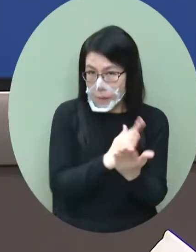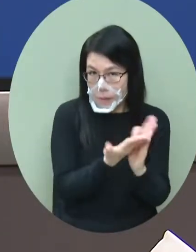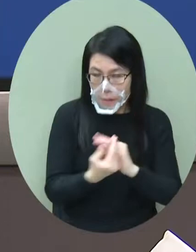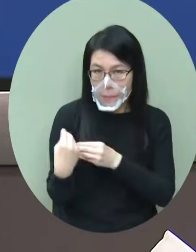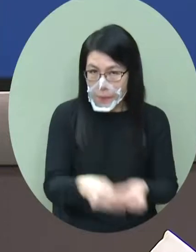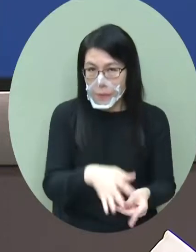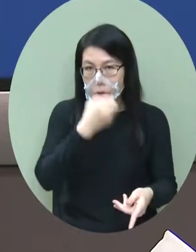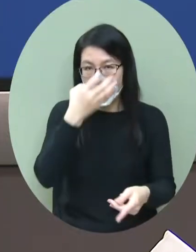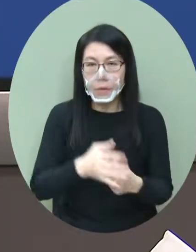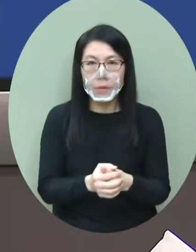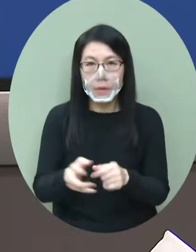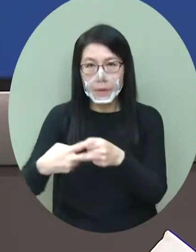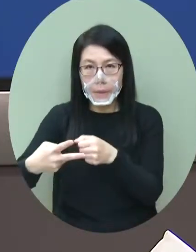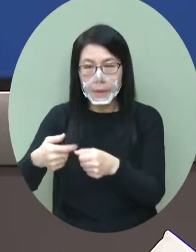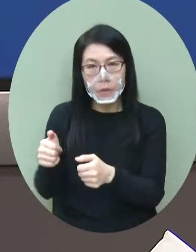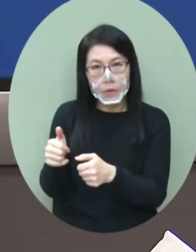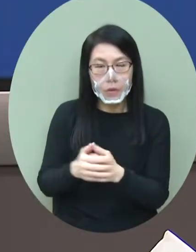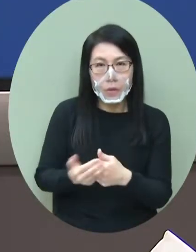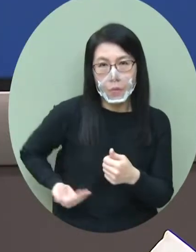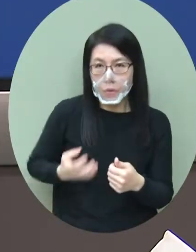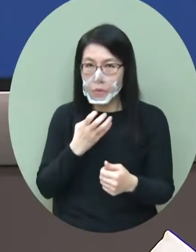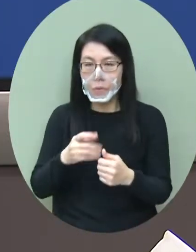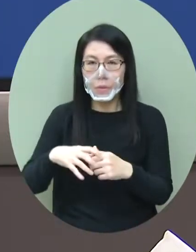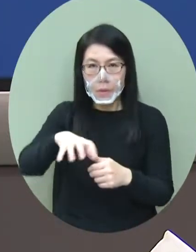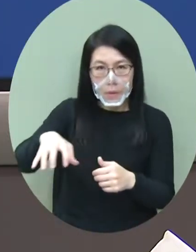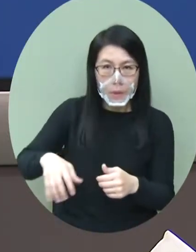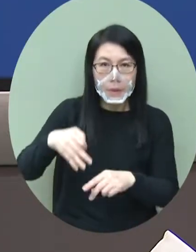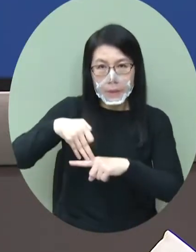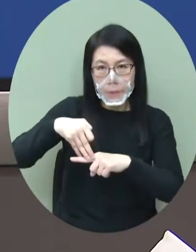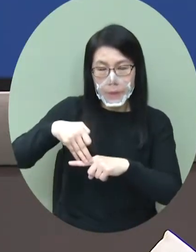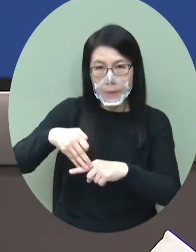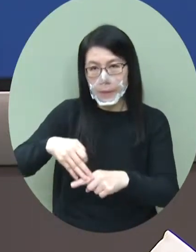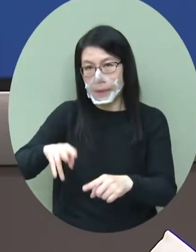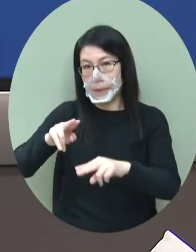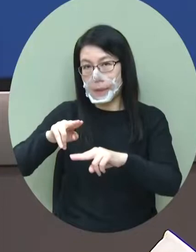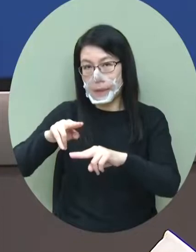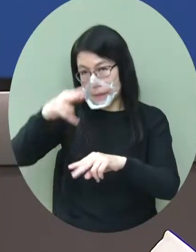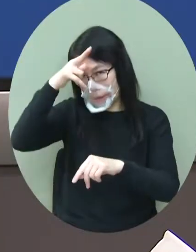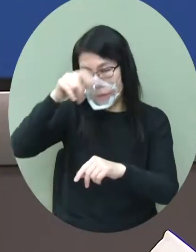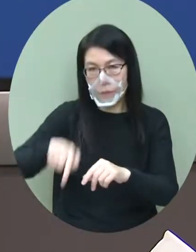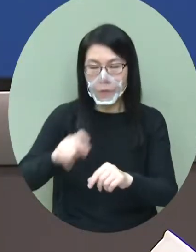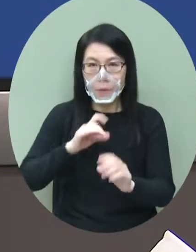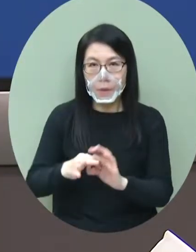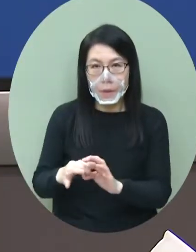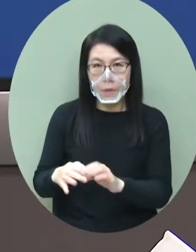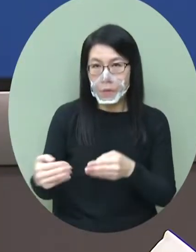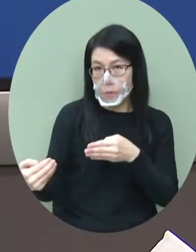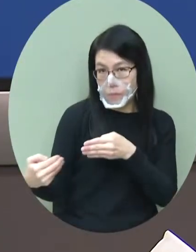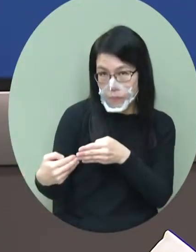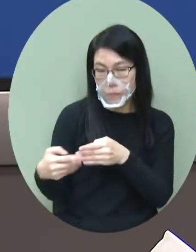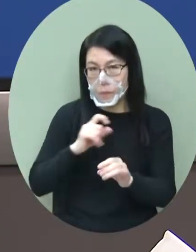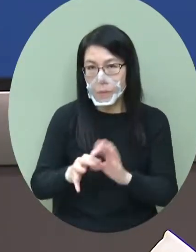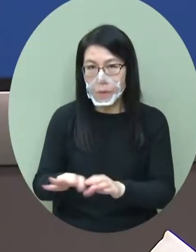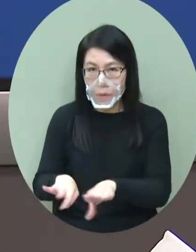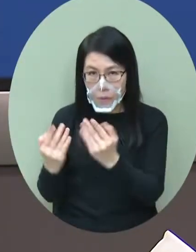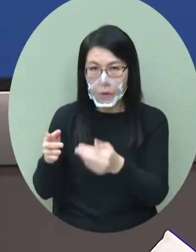港的医疗物资。第二方面呢，也要感谢广东省和深圳市人民政府，在跟我们对